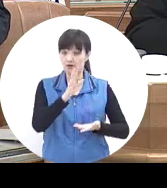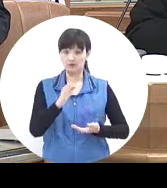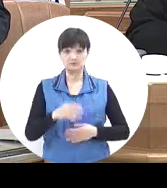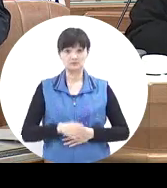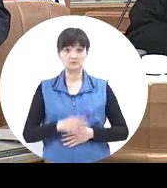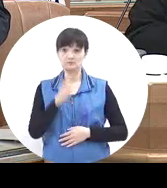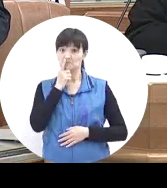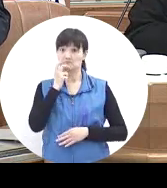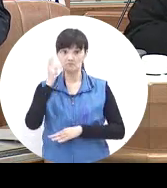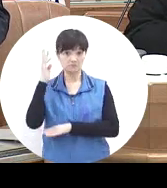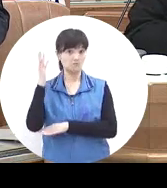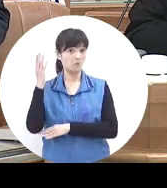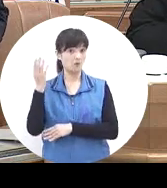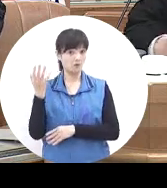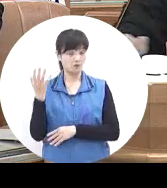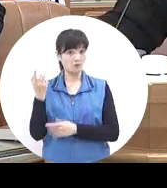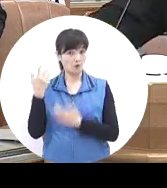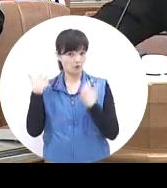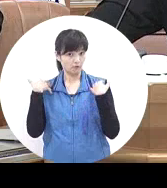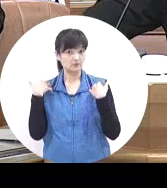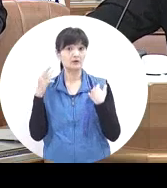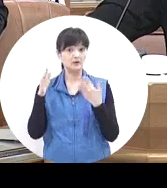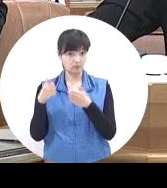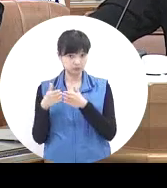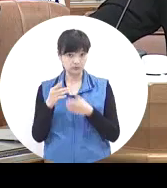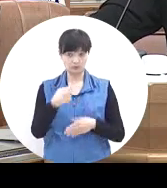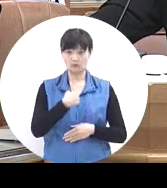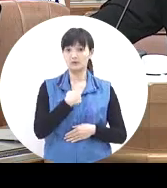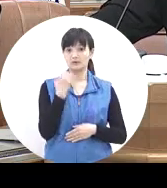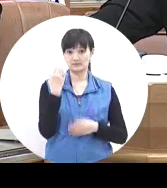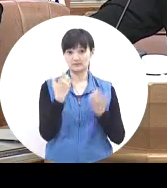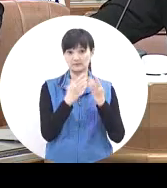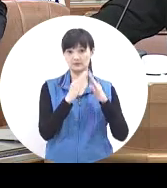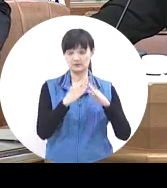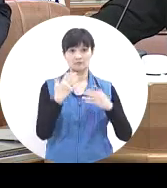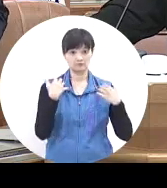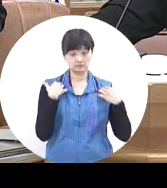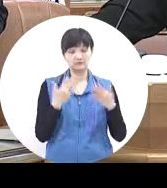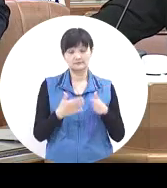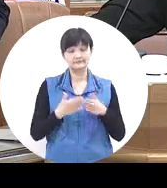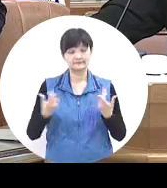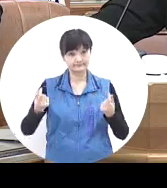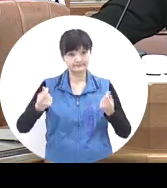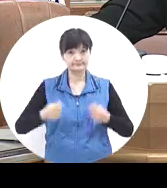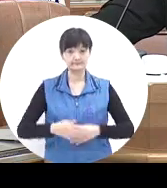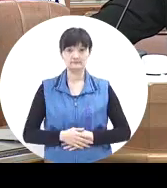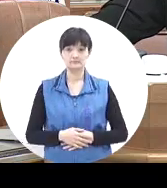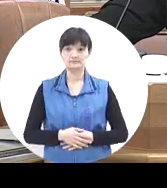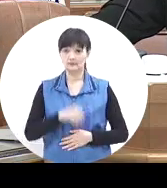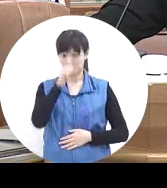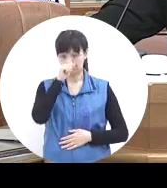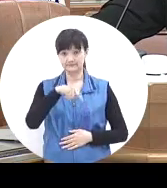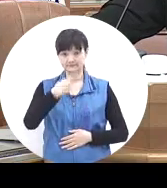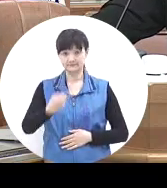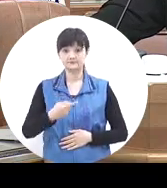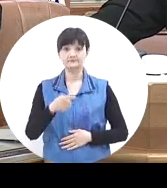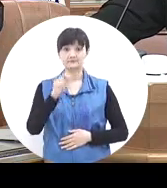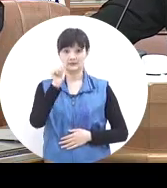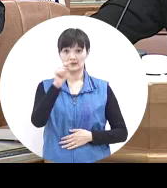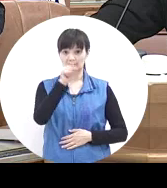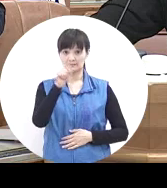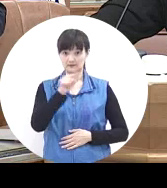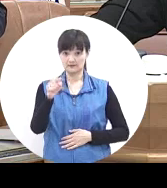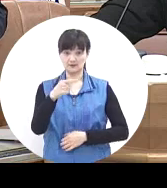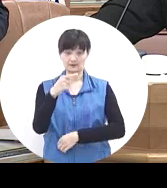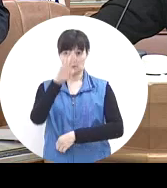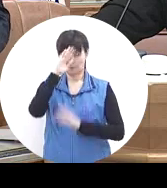市也是有责任吧。 好，市长、A G 疫苗你打了，哦，我们政府对于采购疫苗的这件事情啊，